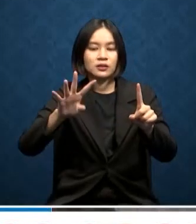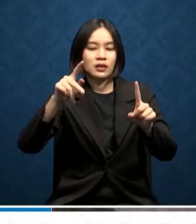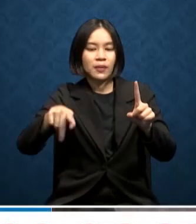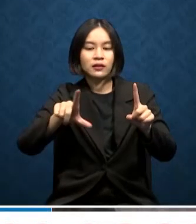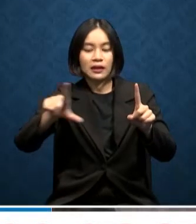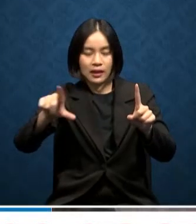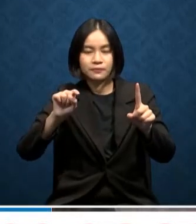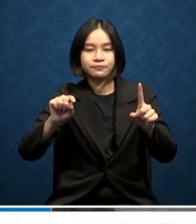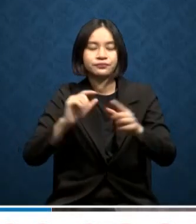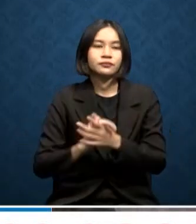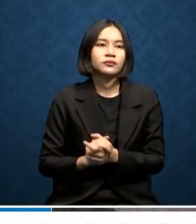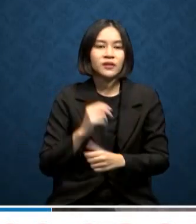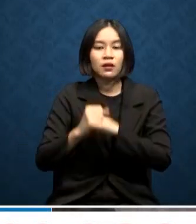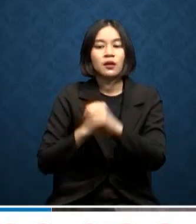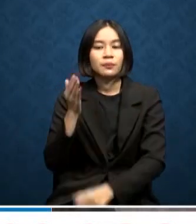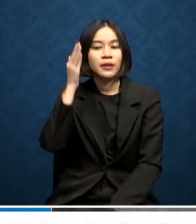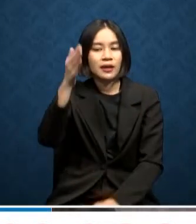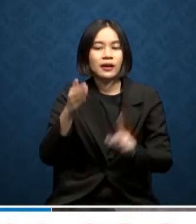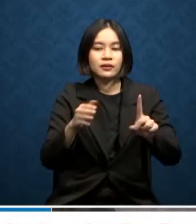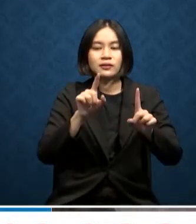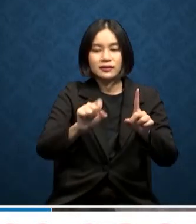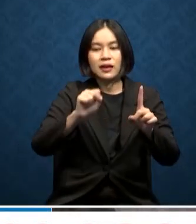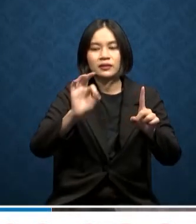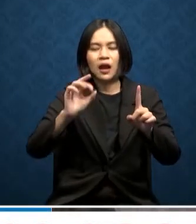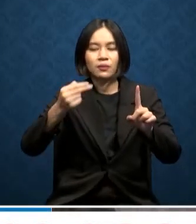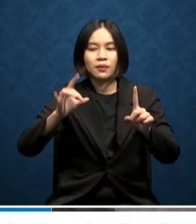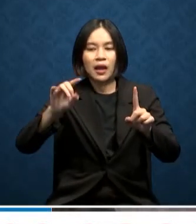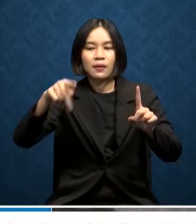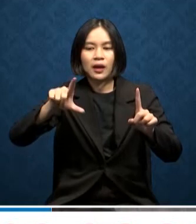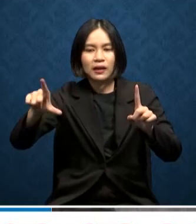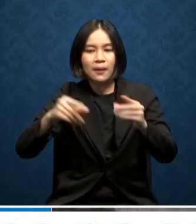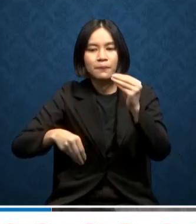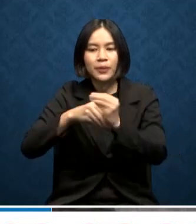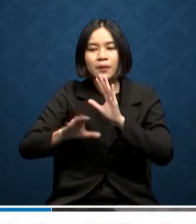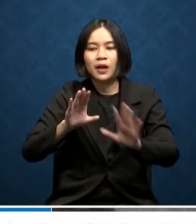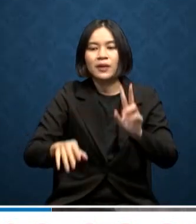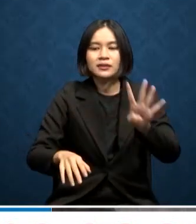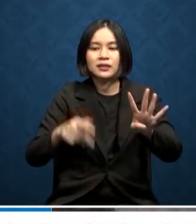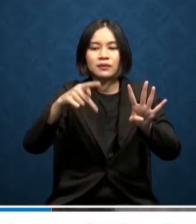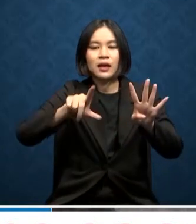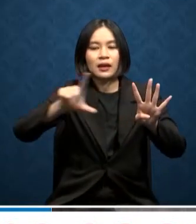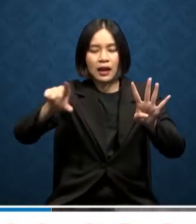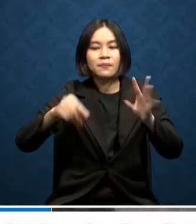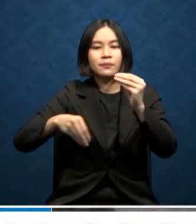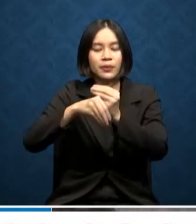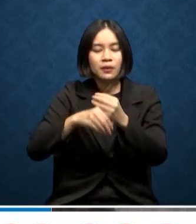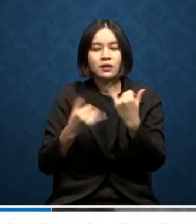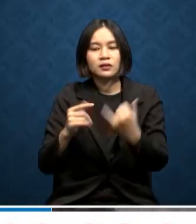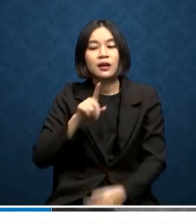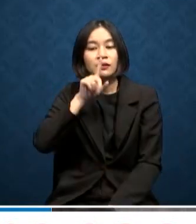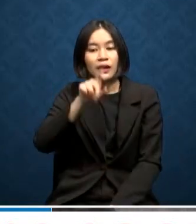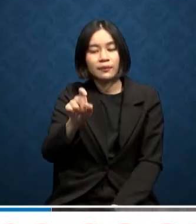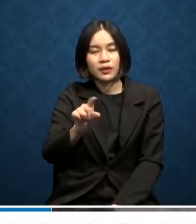ล้านบาทนะครับปีหน้า 198,000 ล้านบาทก็เพิ่มขึ้นประมาณสัก 4,000 ล้านบาทคราวนี้คำถามก็อยู่